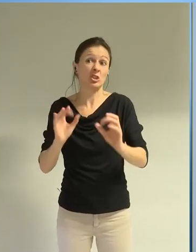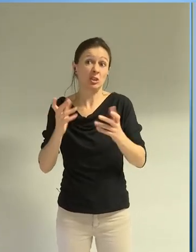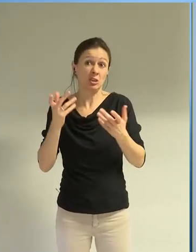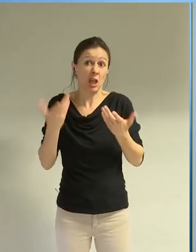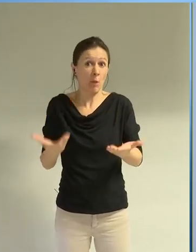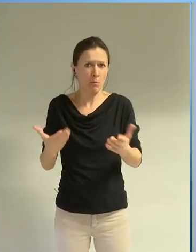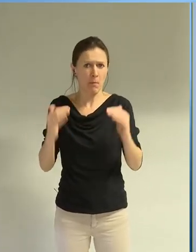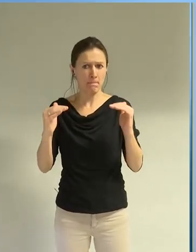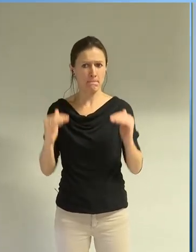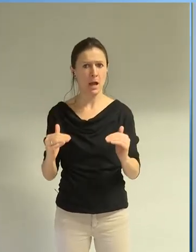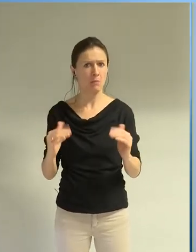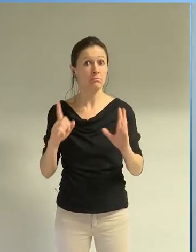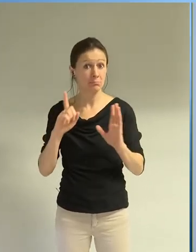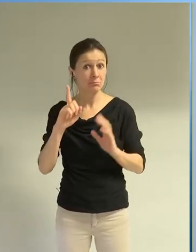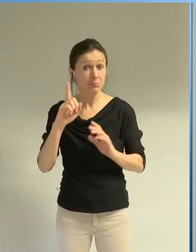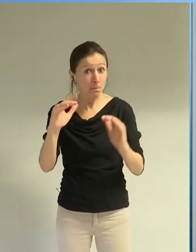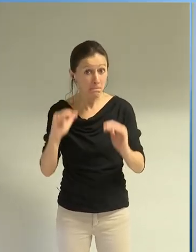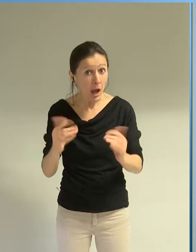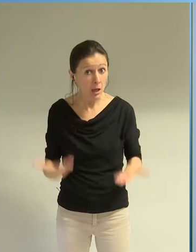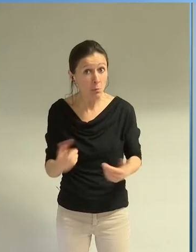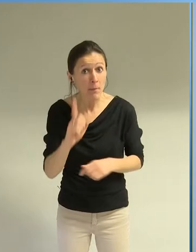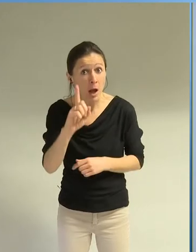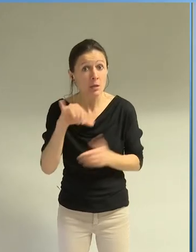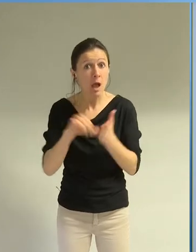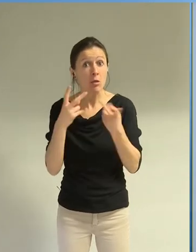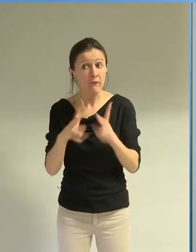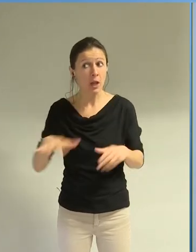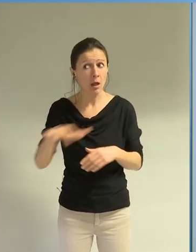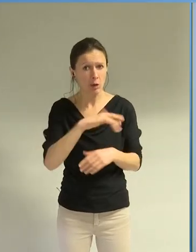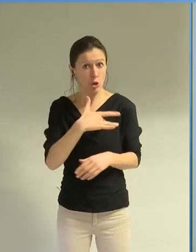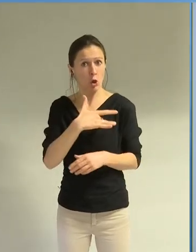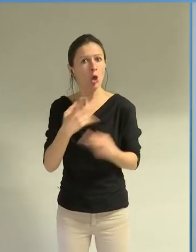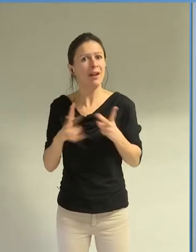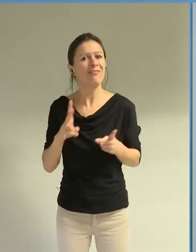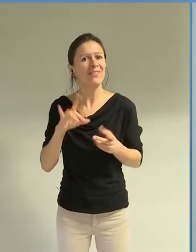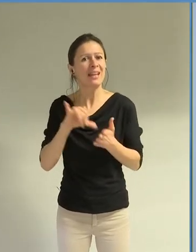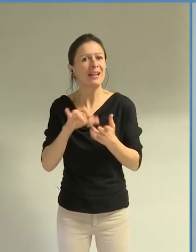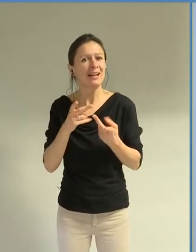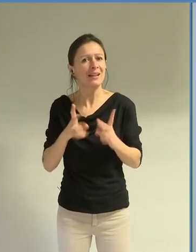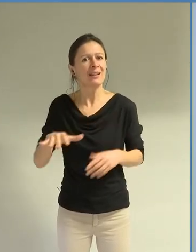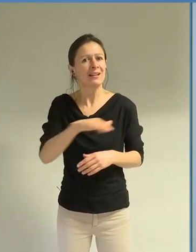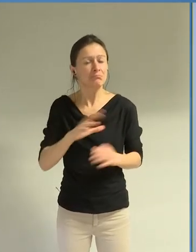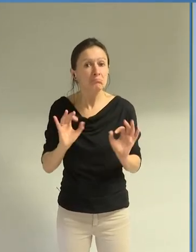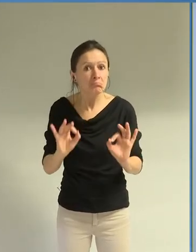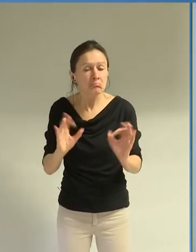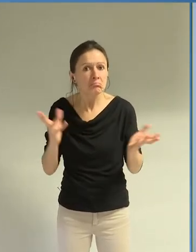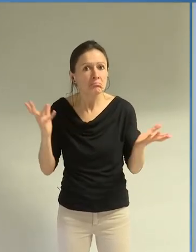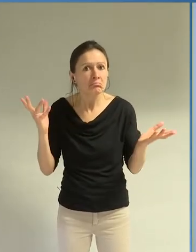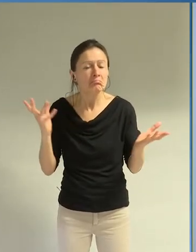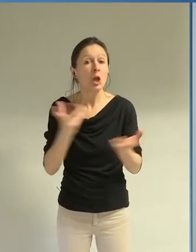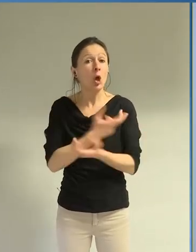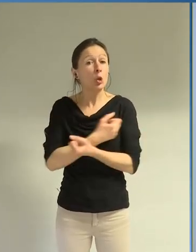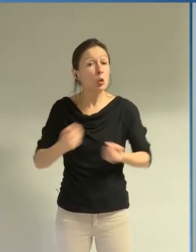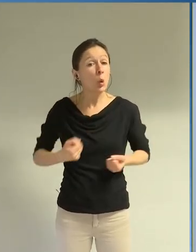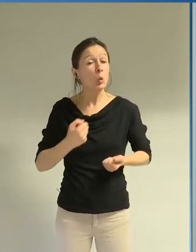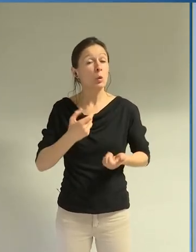reste bien le coeur d'un bassin de vie de sept cent mille habitants très actif l'un des bassins de vie avec le taux de chômage le plus faible de